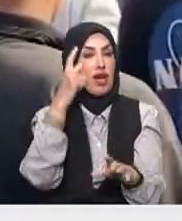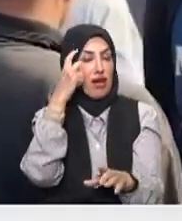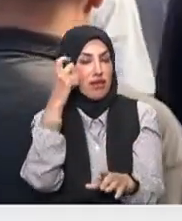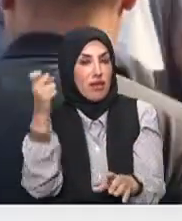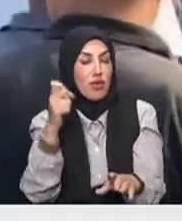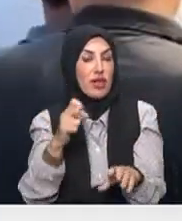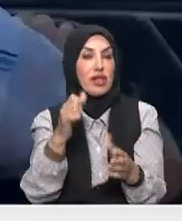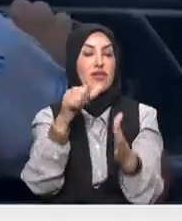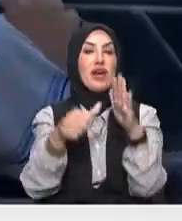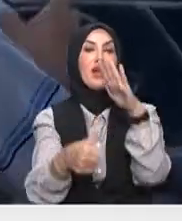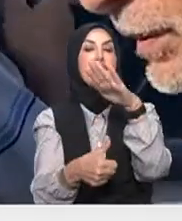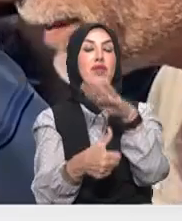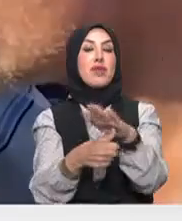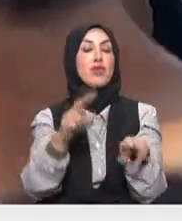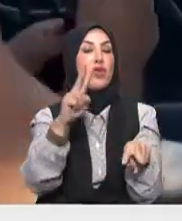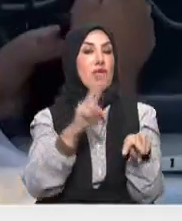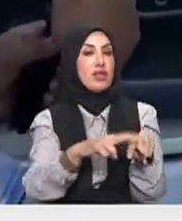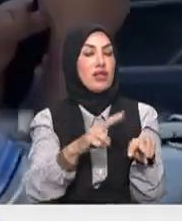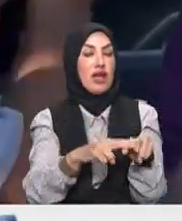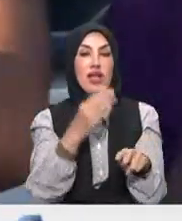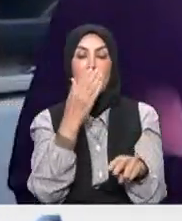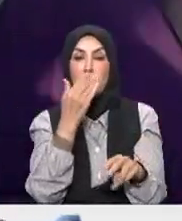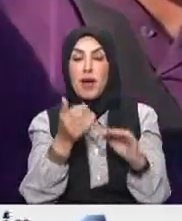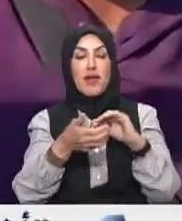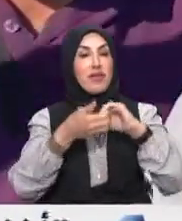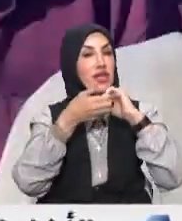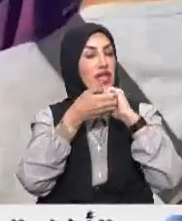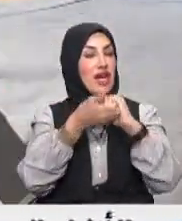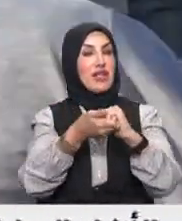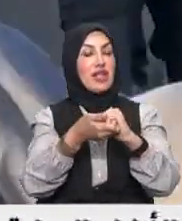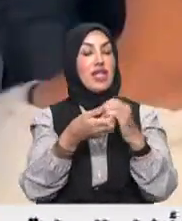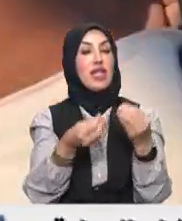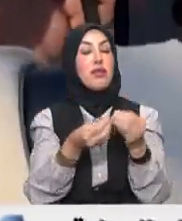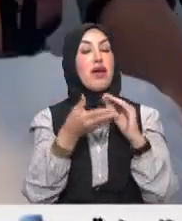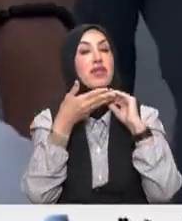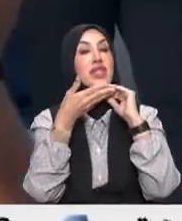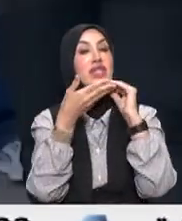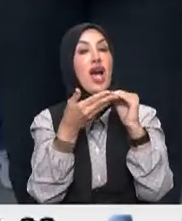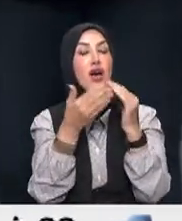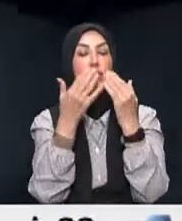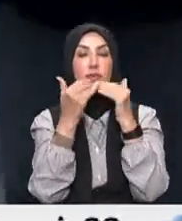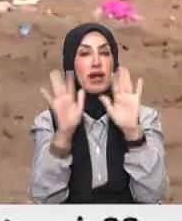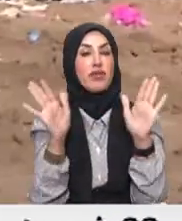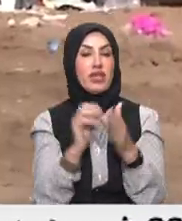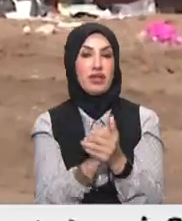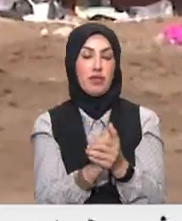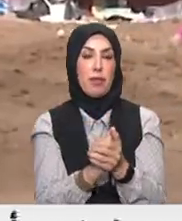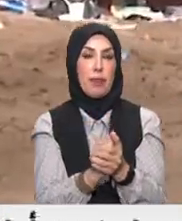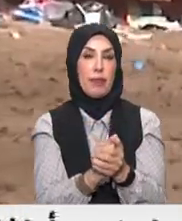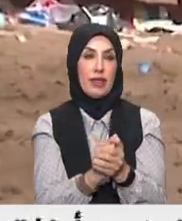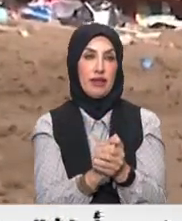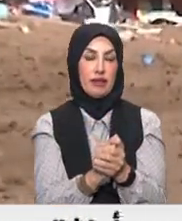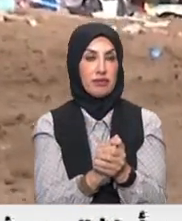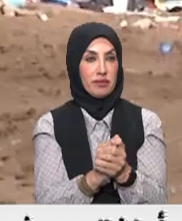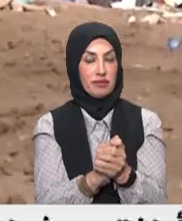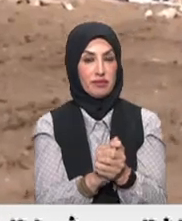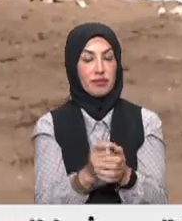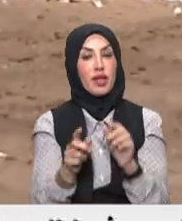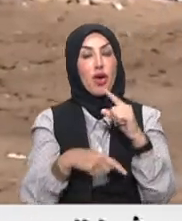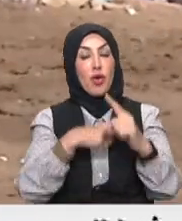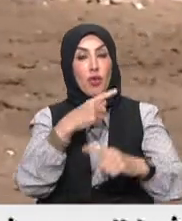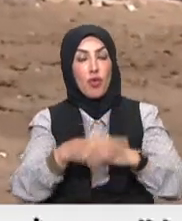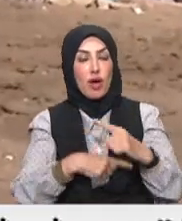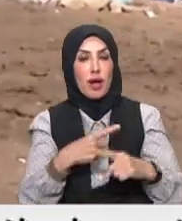الجبهات في حرب اللانهائيه التي اختار المضي فيها حتى اصبح عب على الكيان وداعميه ومع